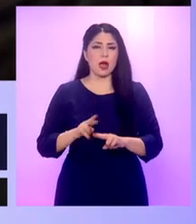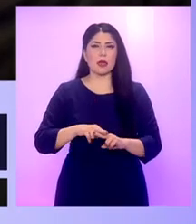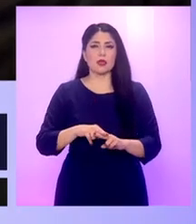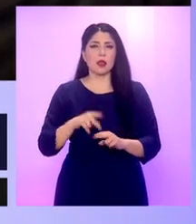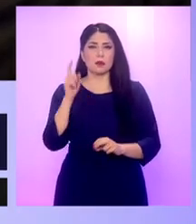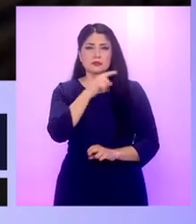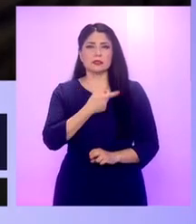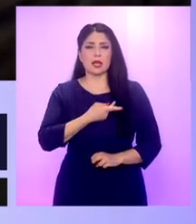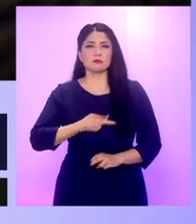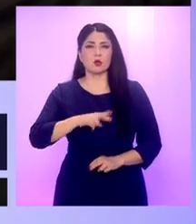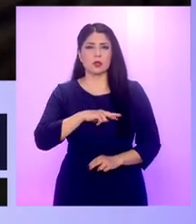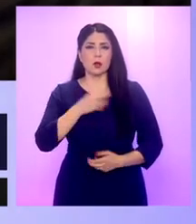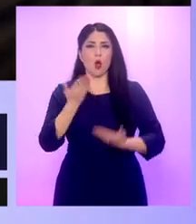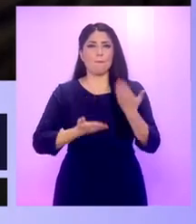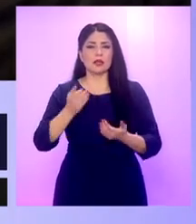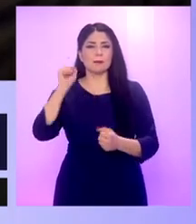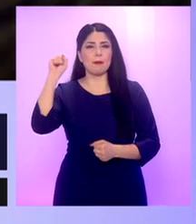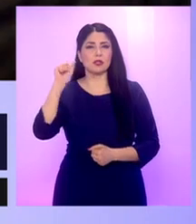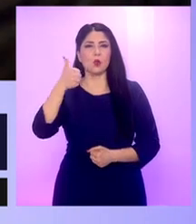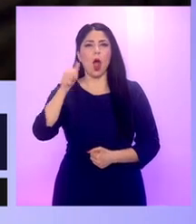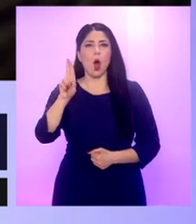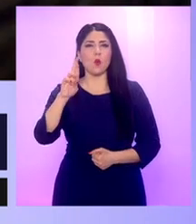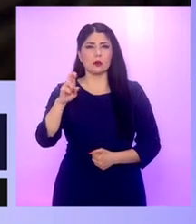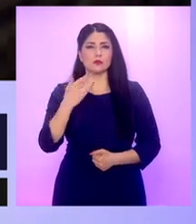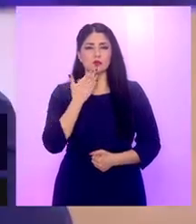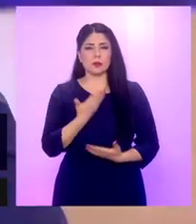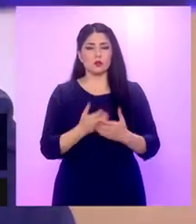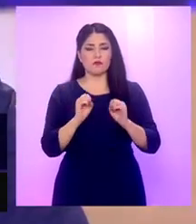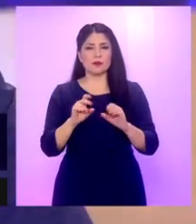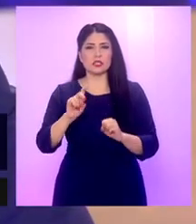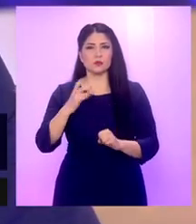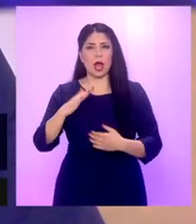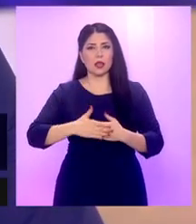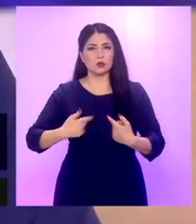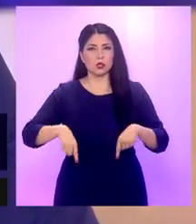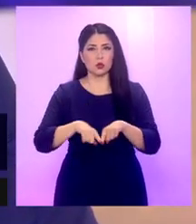decât AUR. Mulțumesc mult, Cristian Tudor Popescu, mulțumesc pentru intervenția la Digi24. Alături de noi acum Ionuț Moștean.